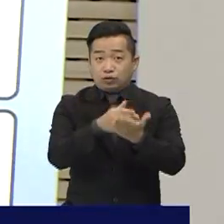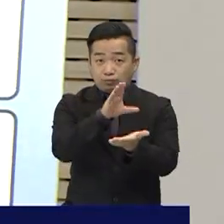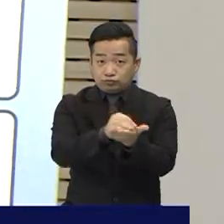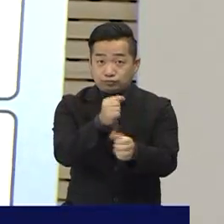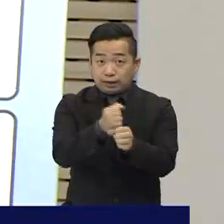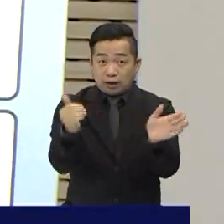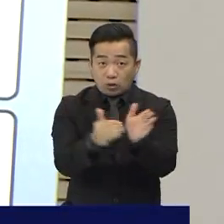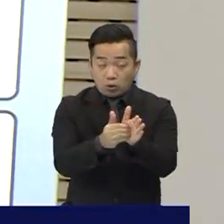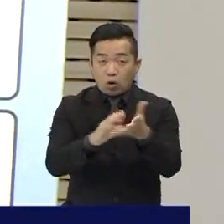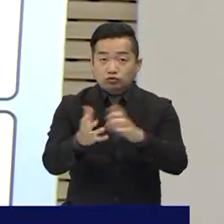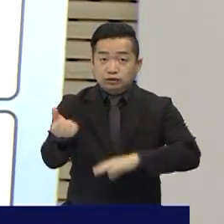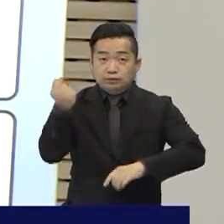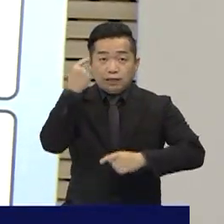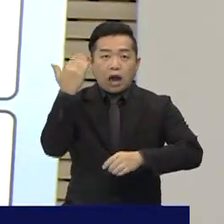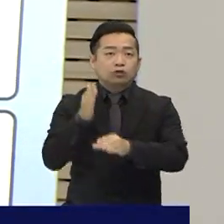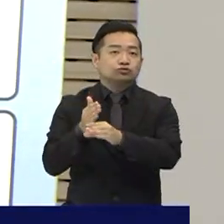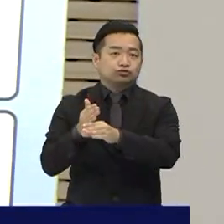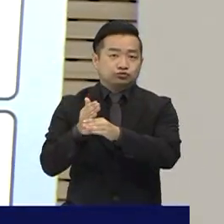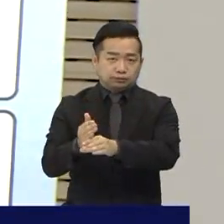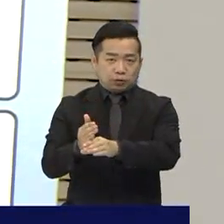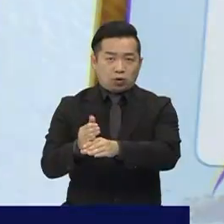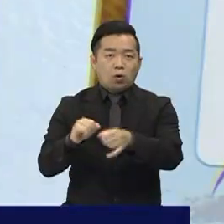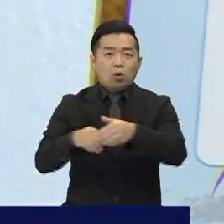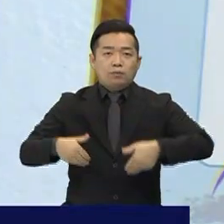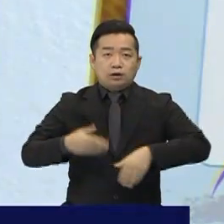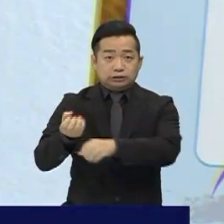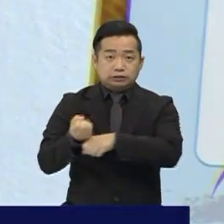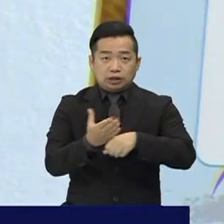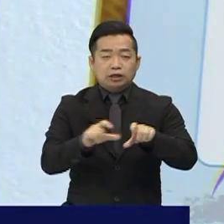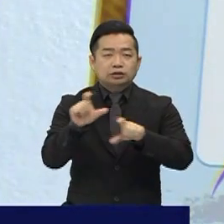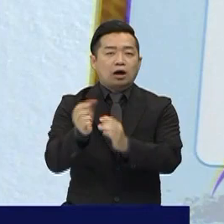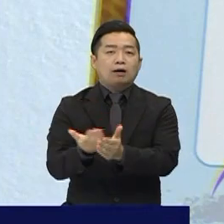구성됐으며 국립대 병원 등을 중심으로 필수 의료 전달